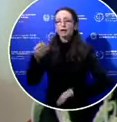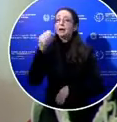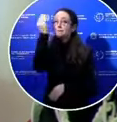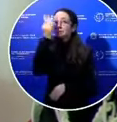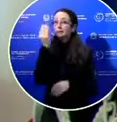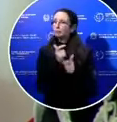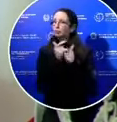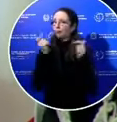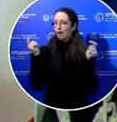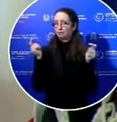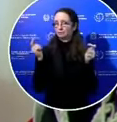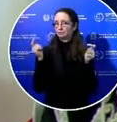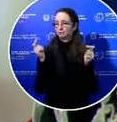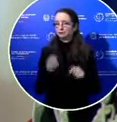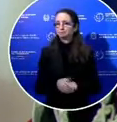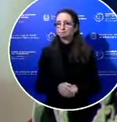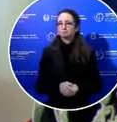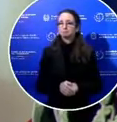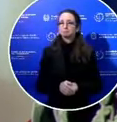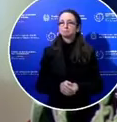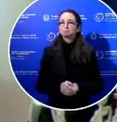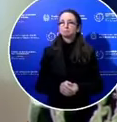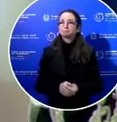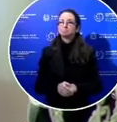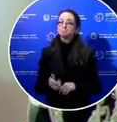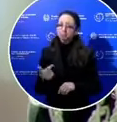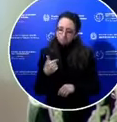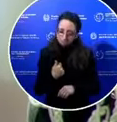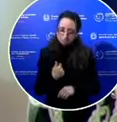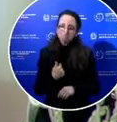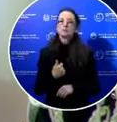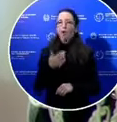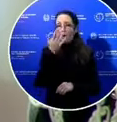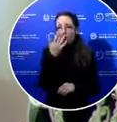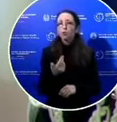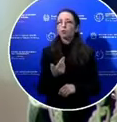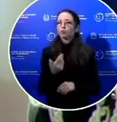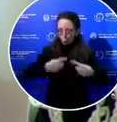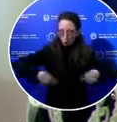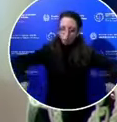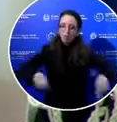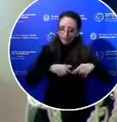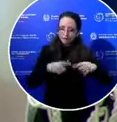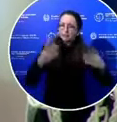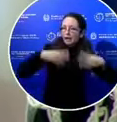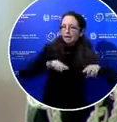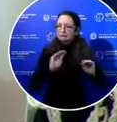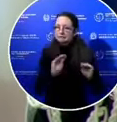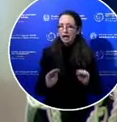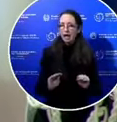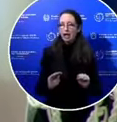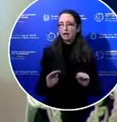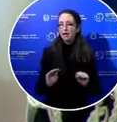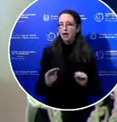in grande. Ho tenuto a convocare questa conferenza per due motivi. Uno, il principale, quello